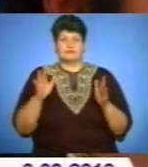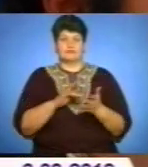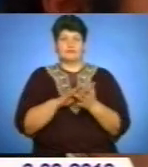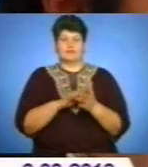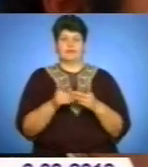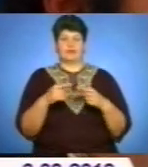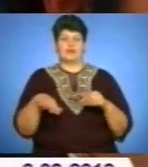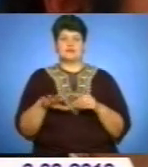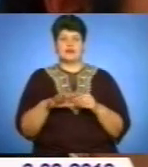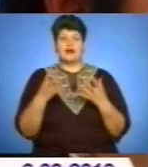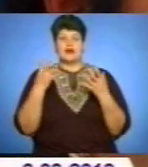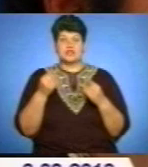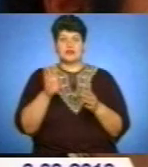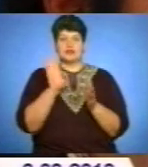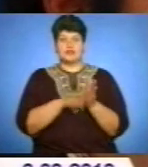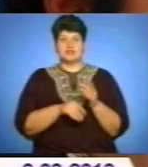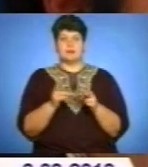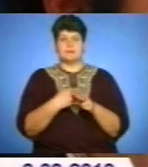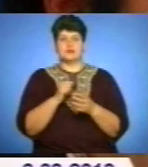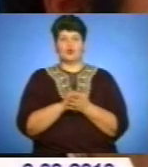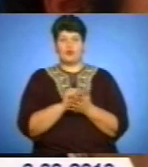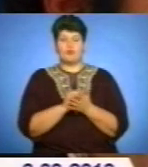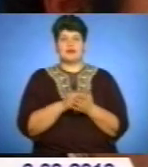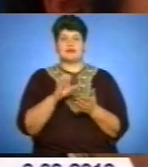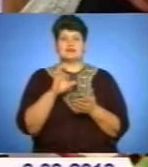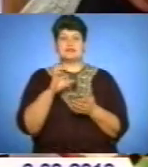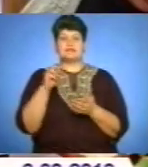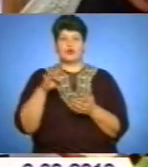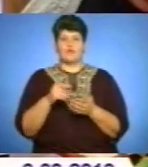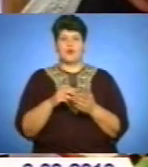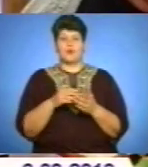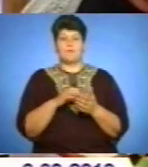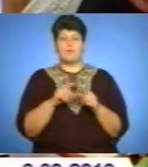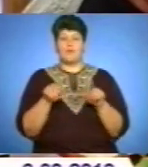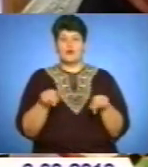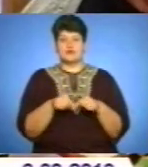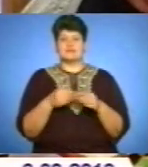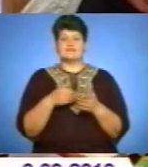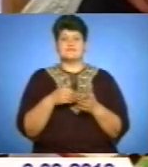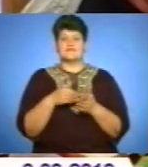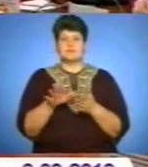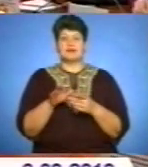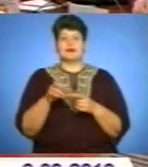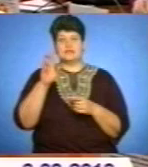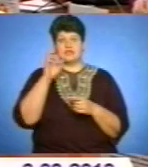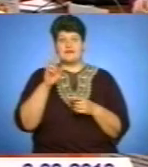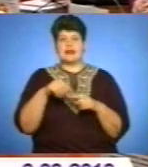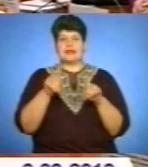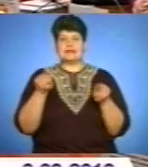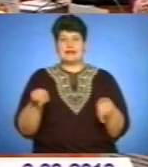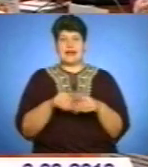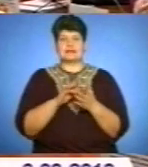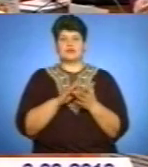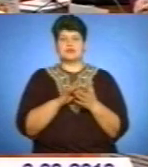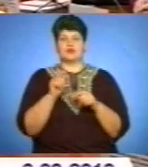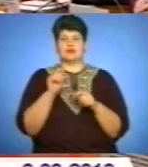туристичної сфери, а ще гірше – без відповідної документації страхового полісу. Причина цього – відміна державою ліцензування екскурсійної